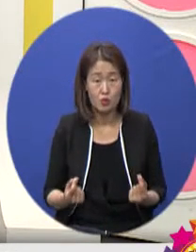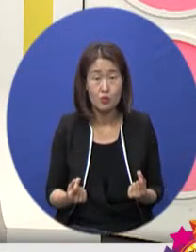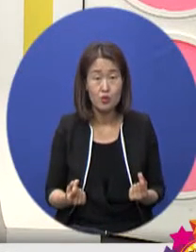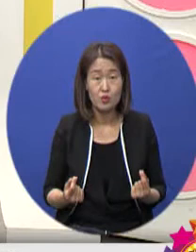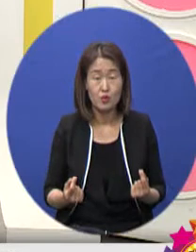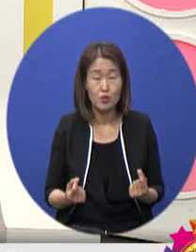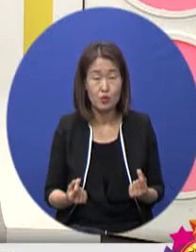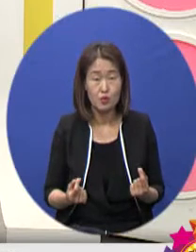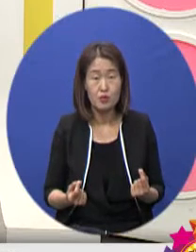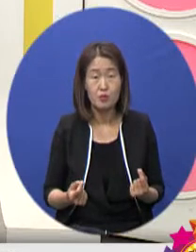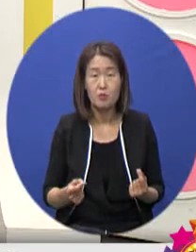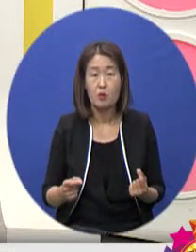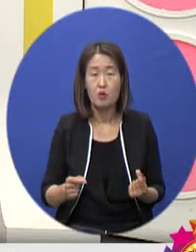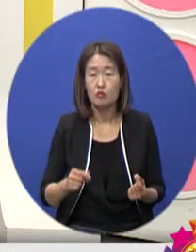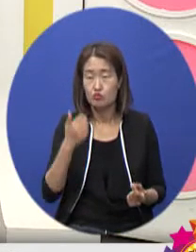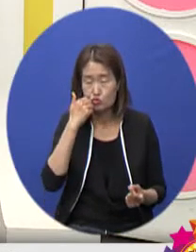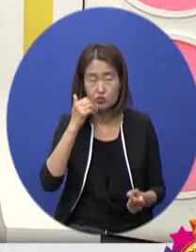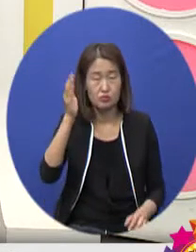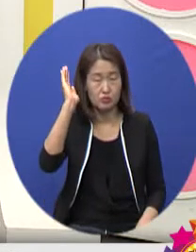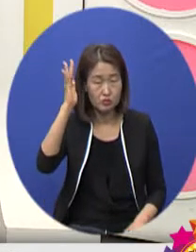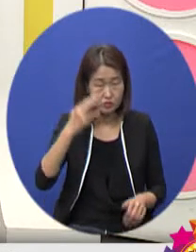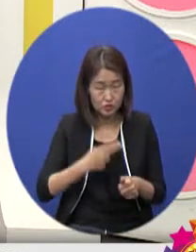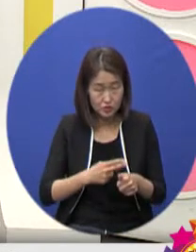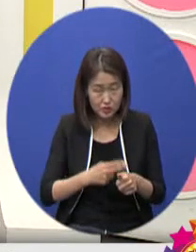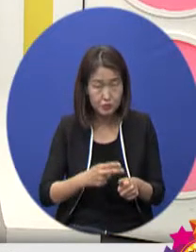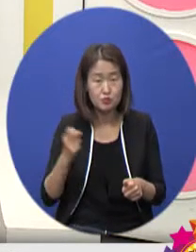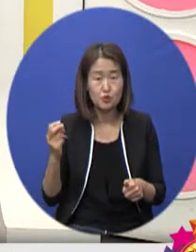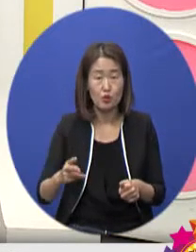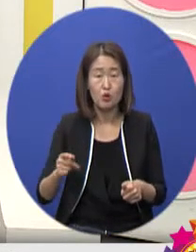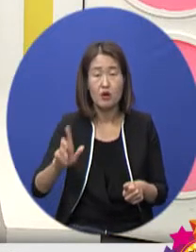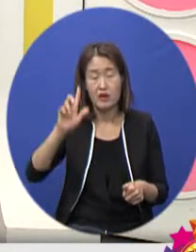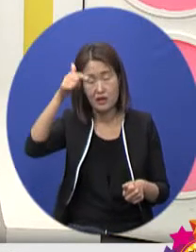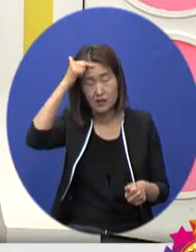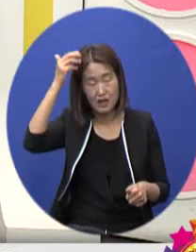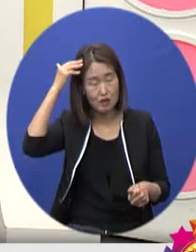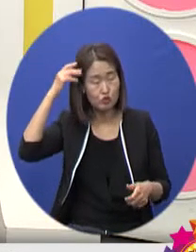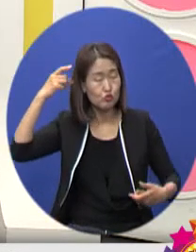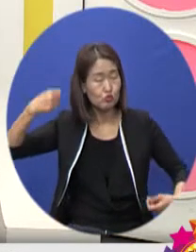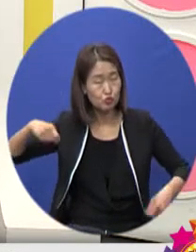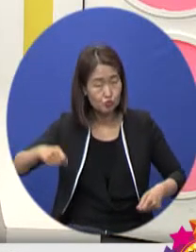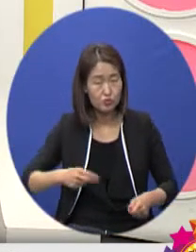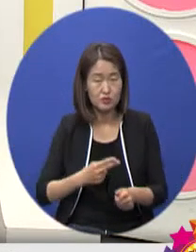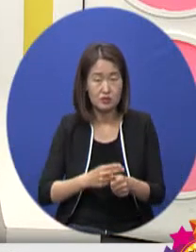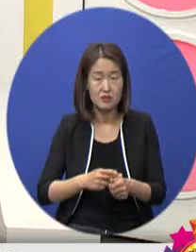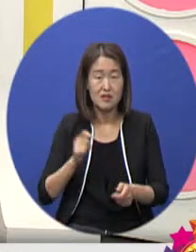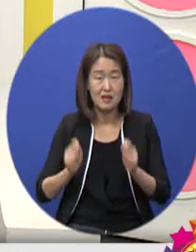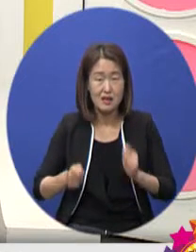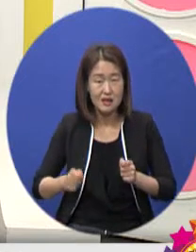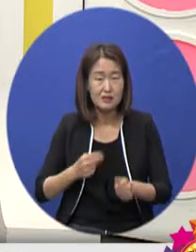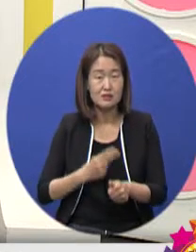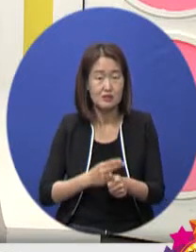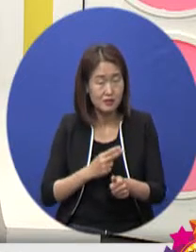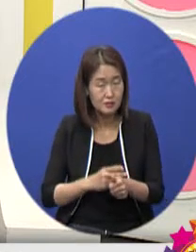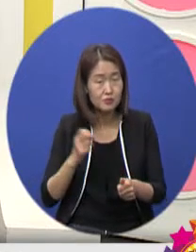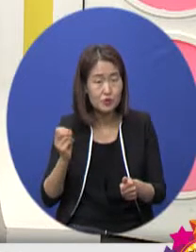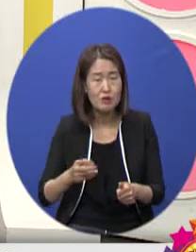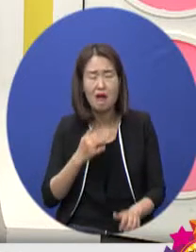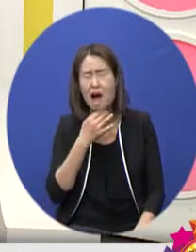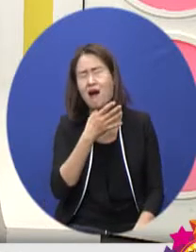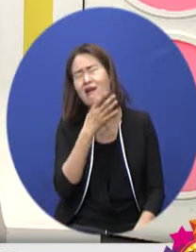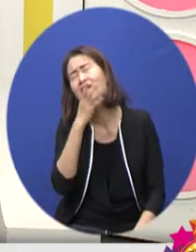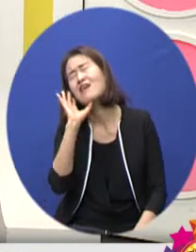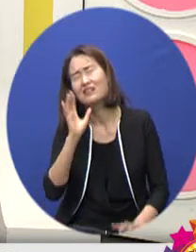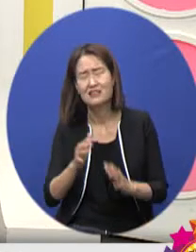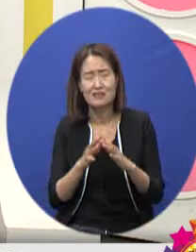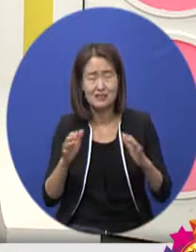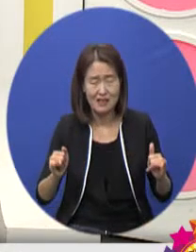패밀러 네. 강사님이나 또 여기 고전무용 강사님이나 난타 강사님이나 나이 먹은